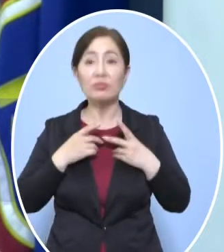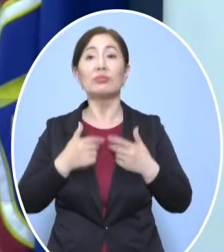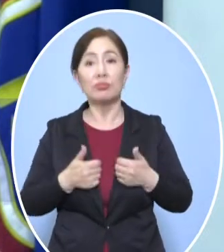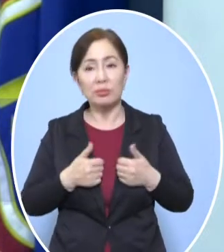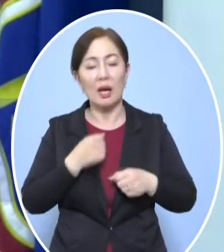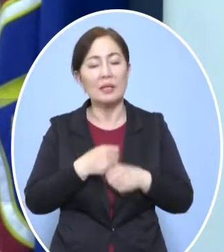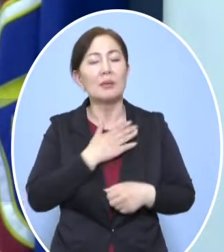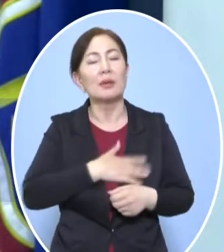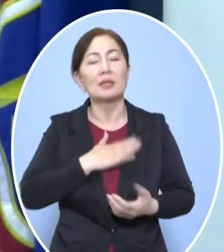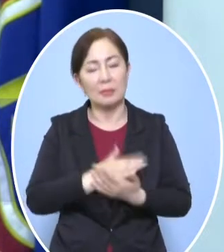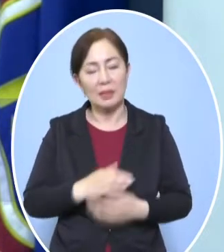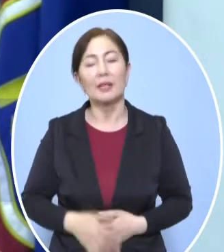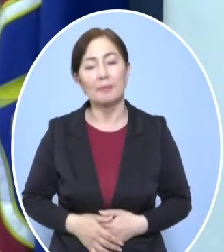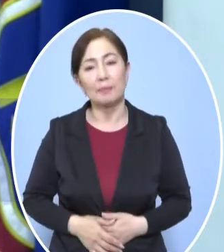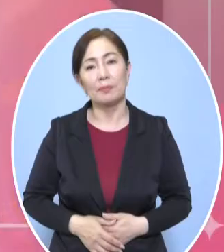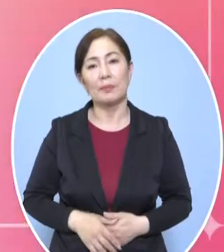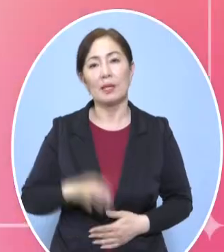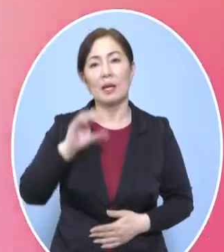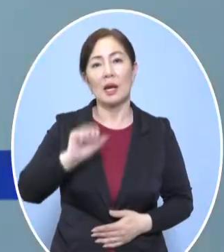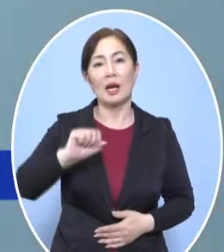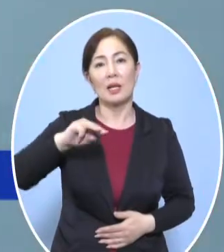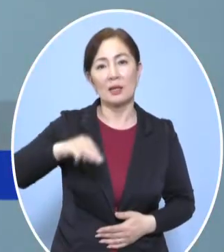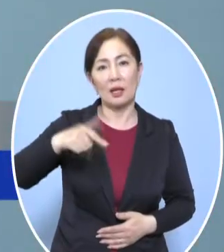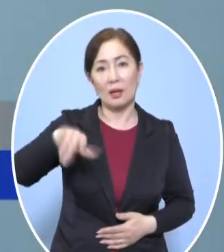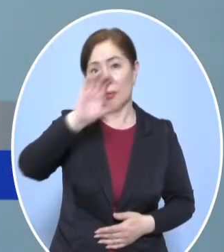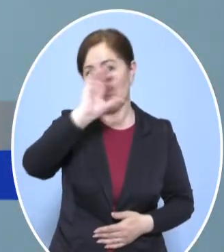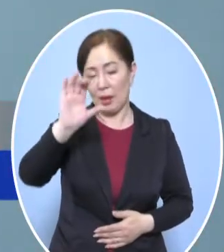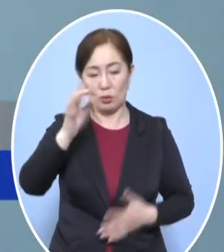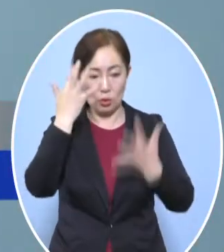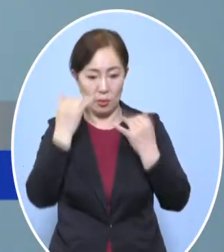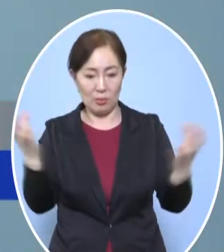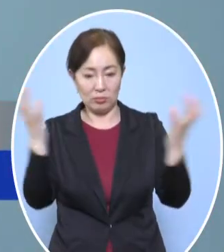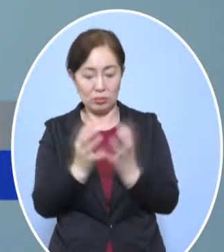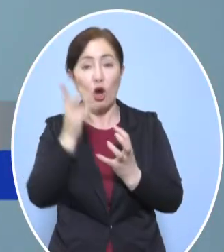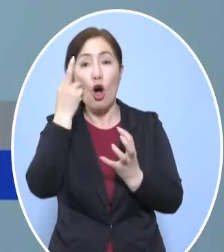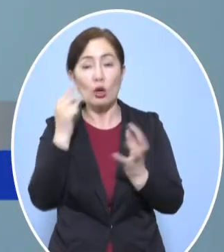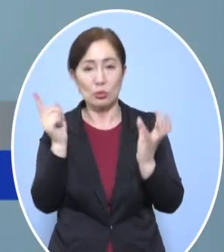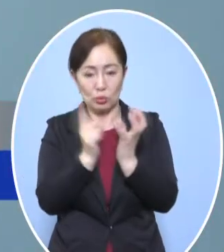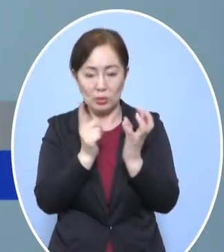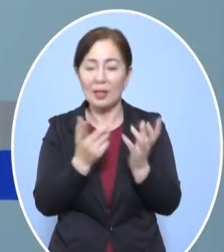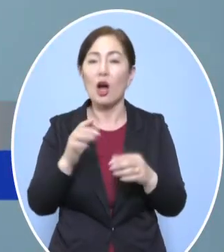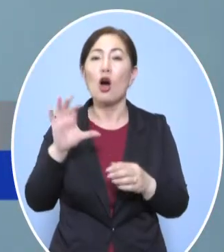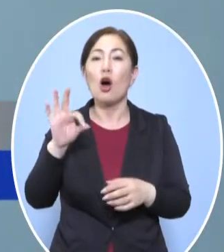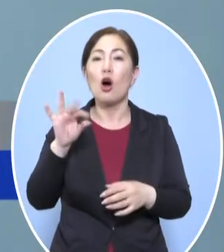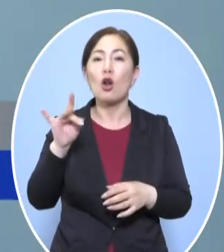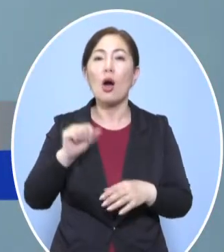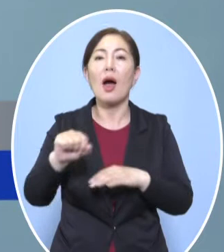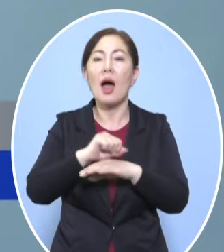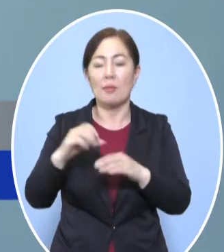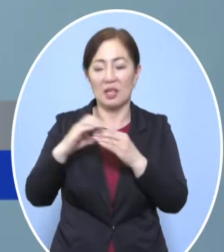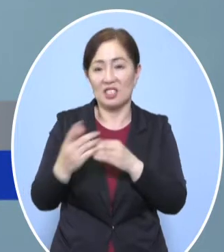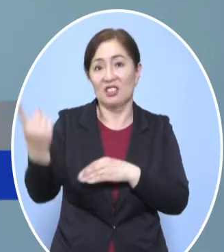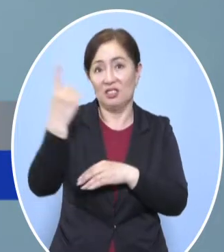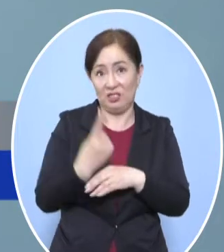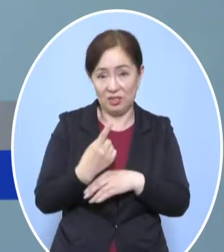бэлтгэдэг ажиллахаар болсон нь баяртай байна. За энэ авлигатай тэмцэх газар дээр зохион байгуулагдж байгаа хоёр өдрийн сургалтанд Орхон аймгаас